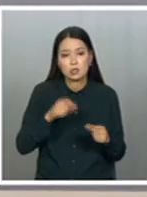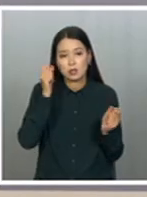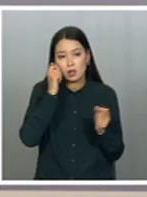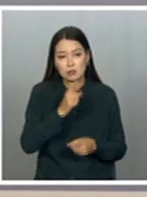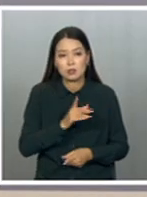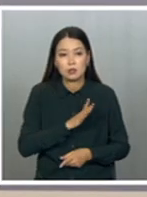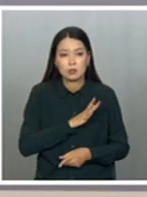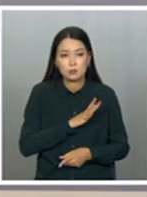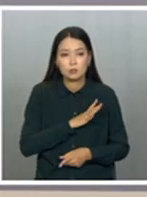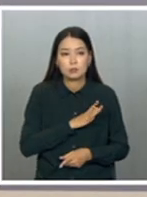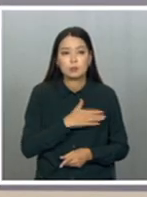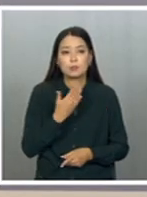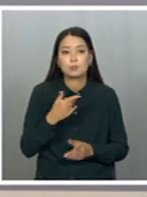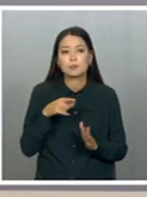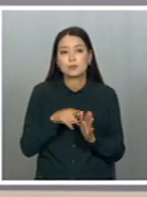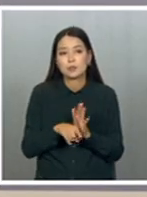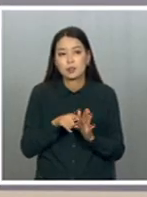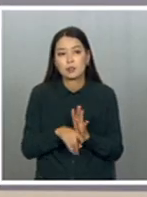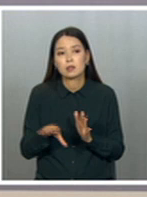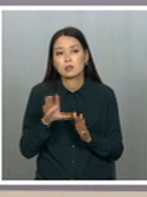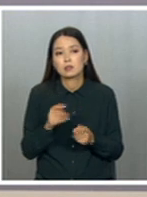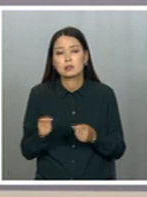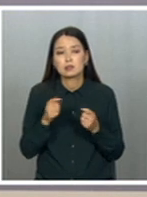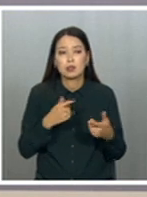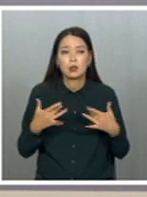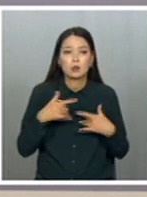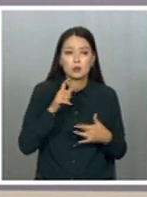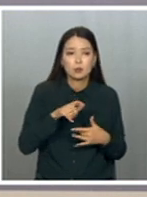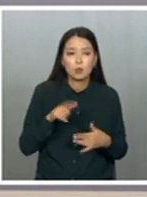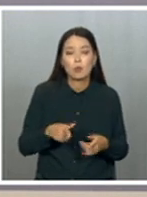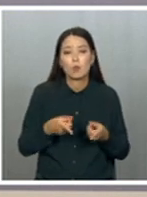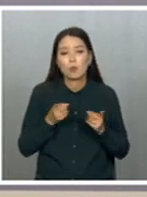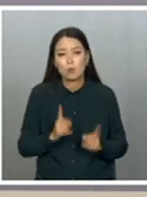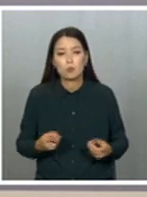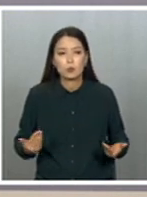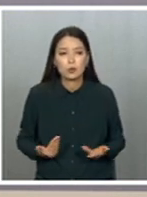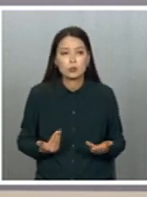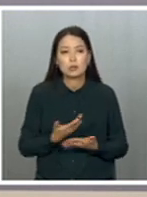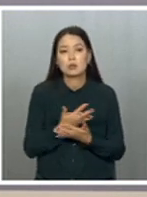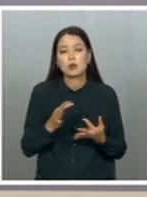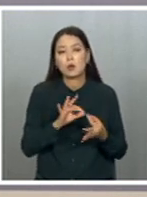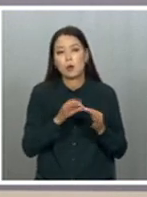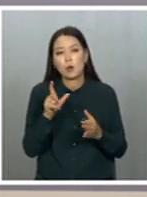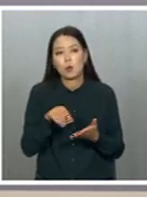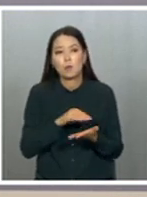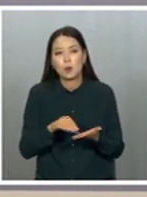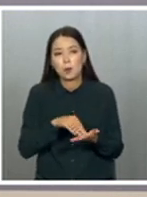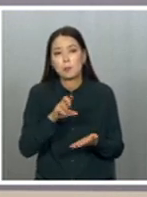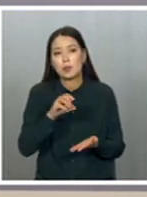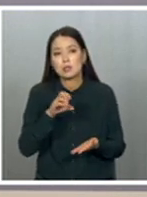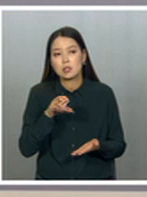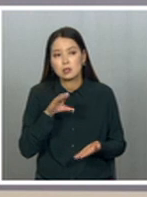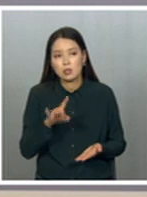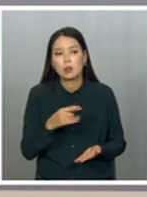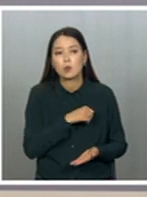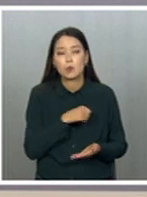анықтадыңыздар. Бір тәулік ішінде арпалысқан характерлерді өмір шындығымен суреттеген бесатар повесі жазушының тек